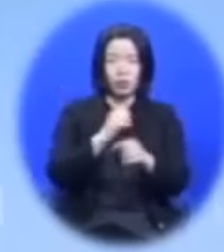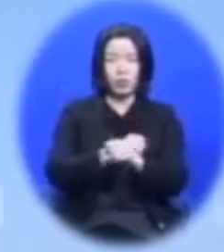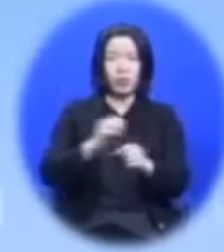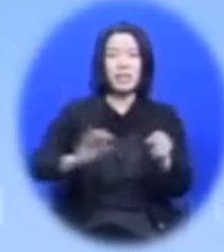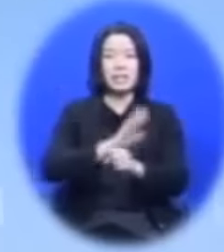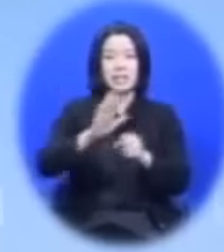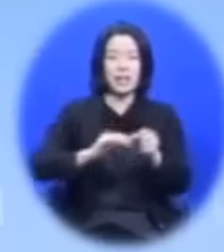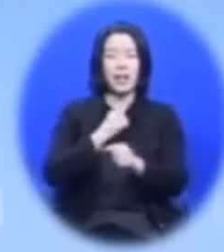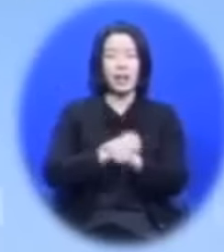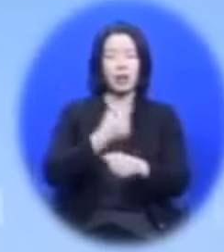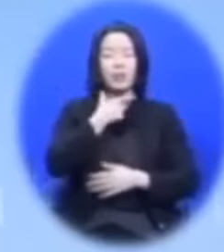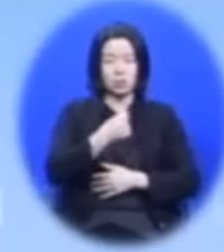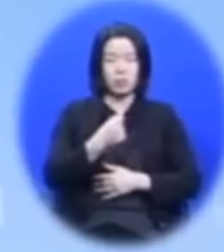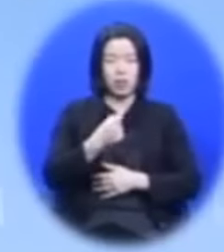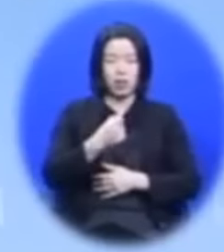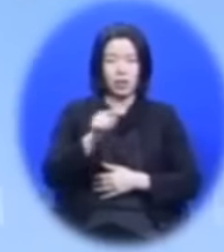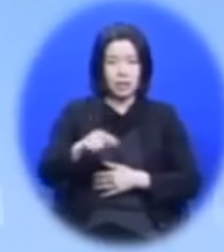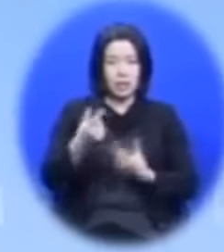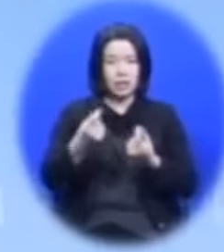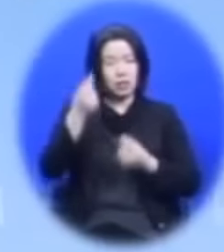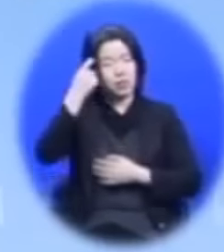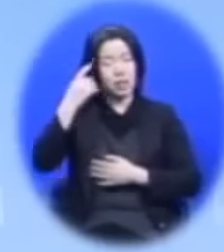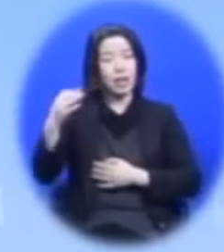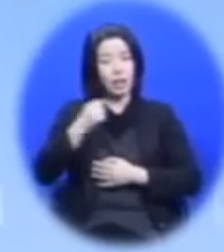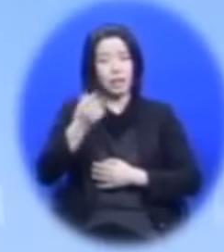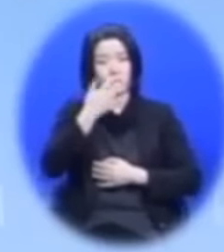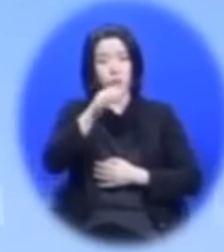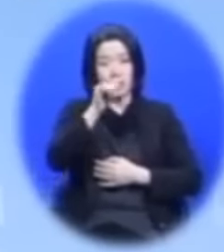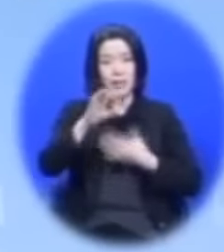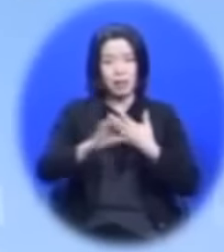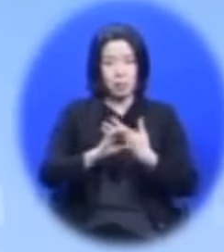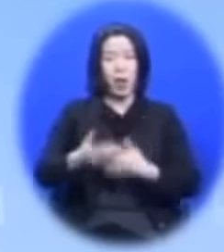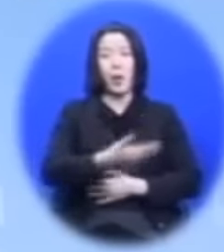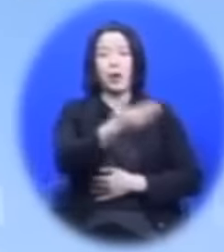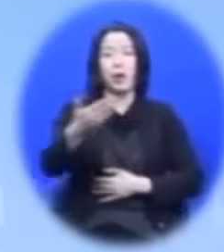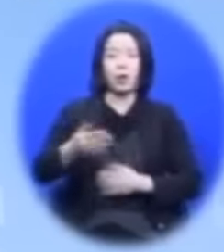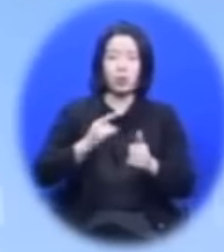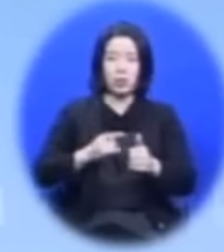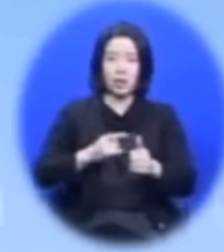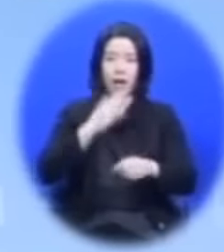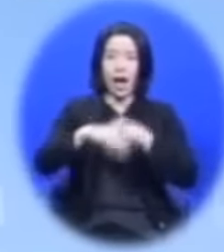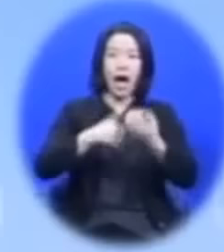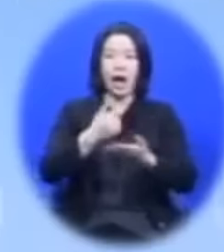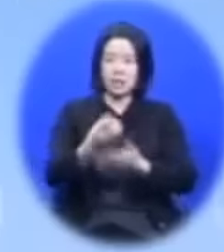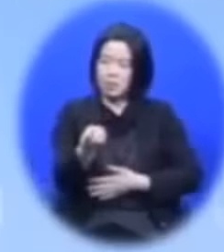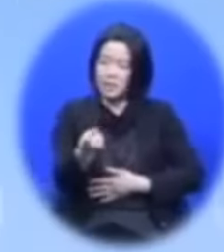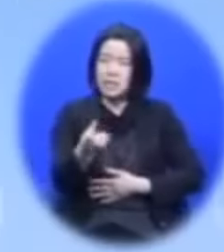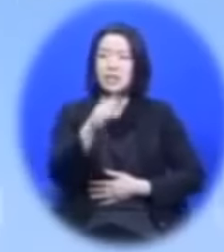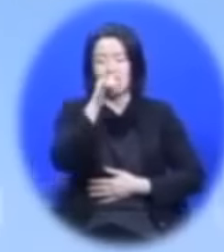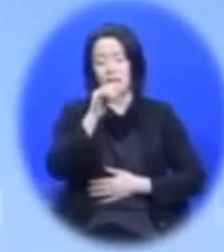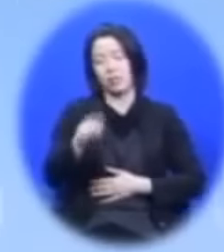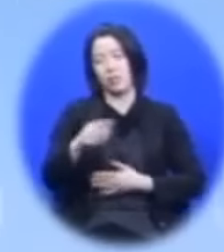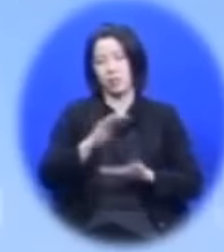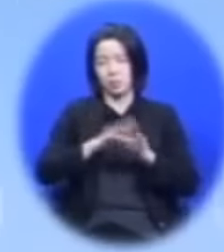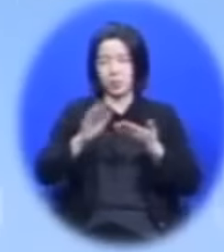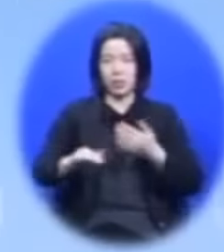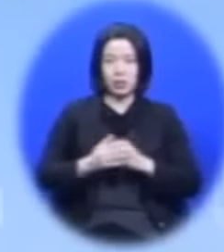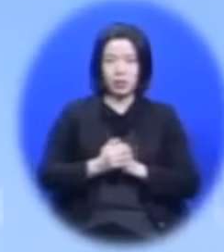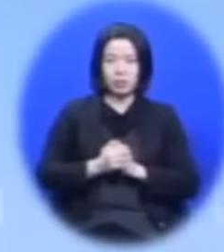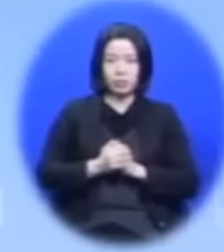사랑할 것이라고 그렇게 생각이 드신다면, 여러분에게 하나님의 씨는 있는 겁니다.